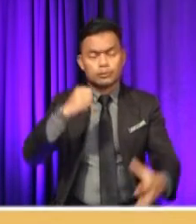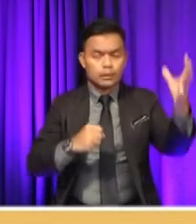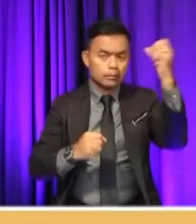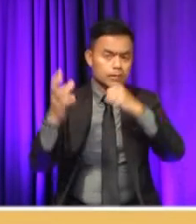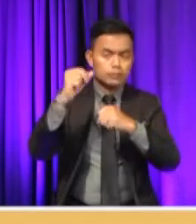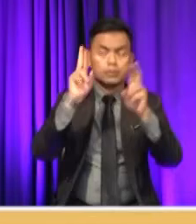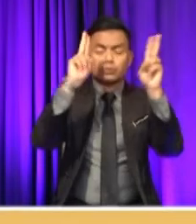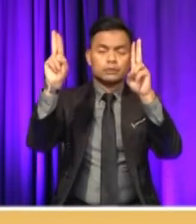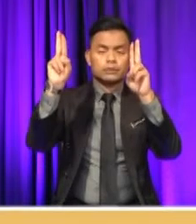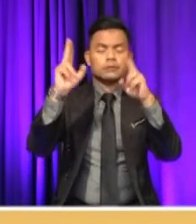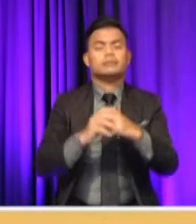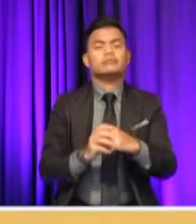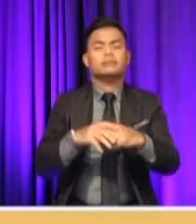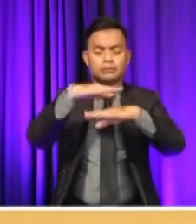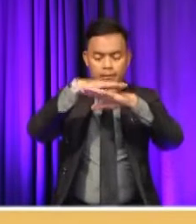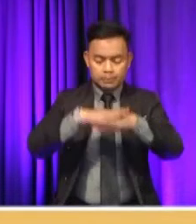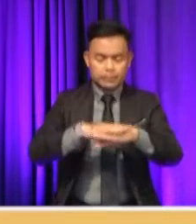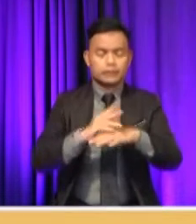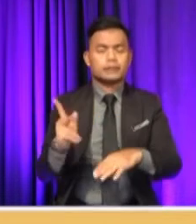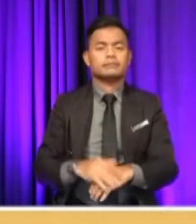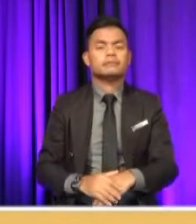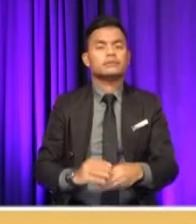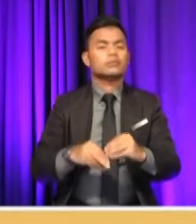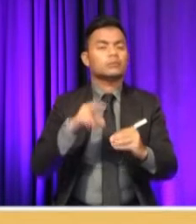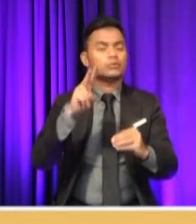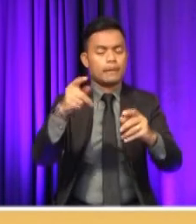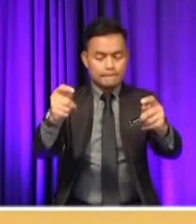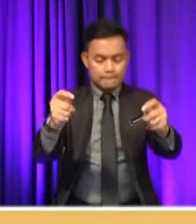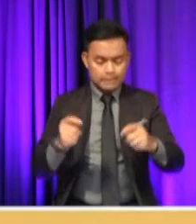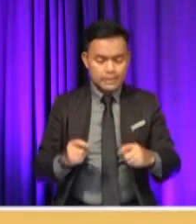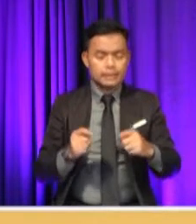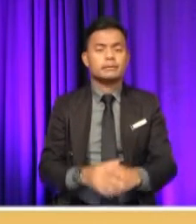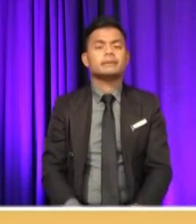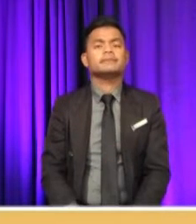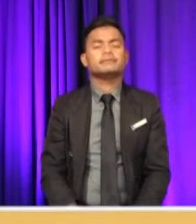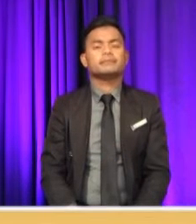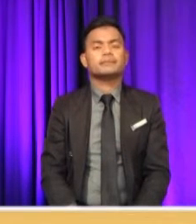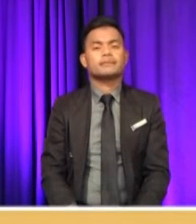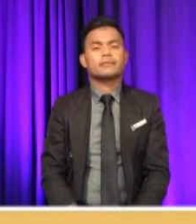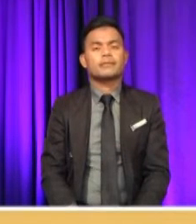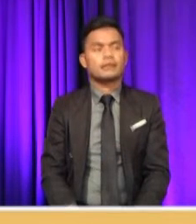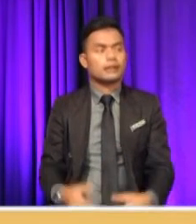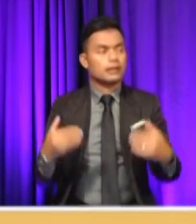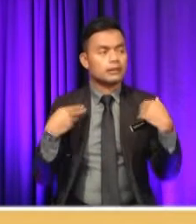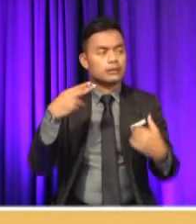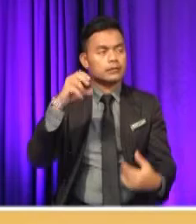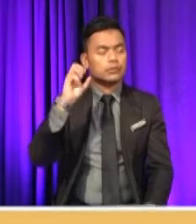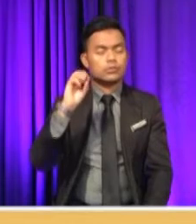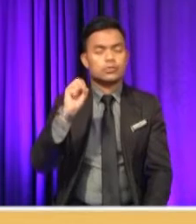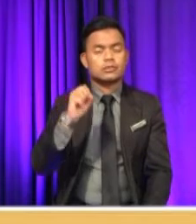mampatkan. Okey, yang kedua penerima. Penerima tu fungsi dia bujur. So ada hos kiri kanan